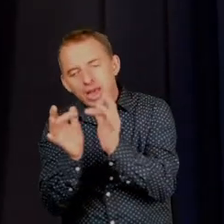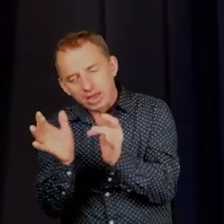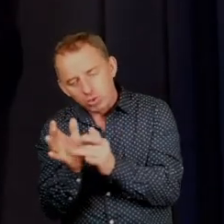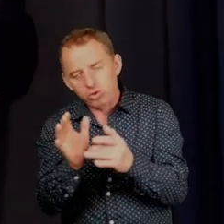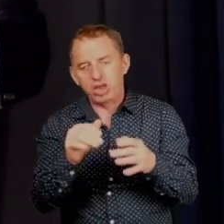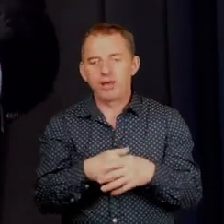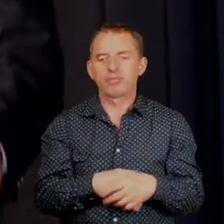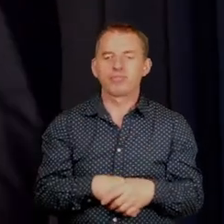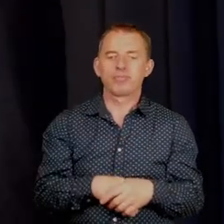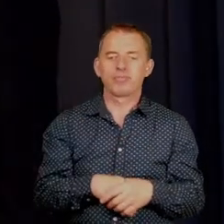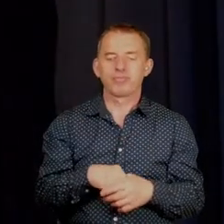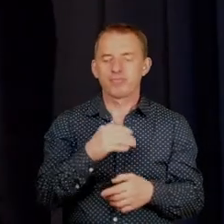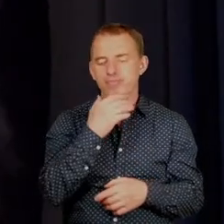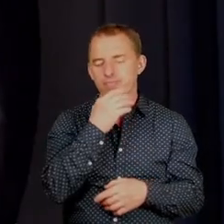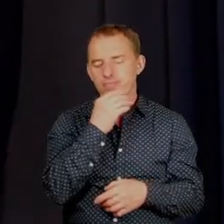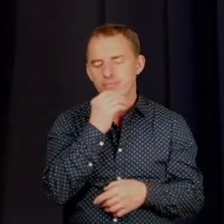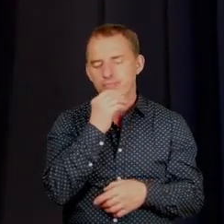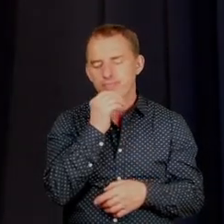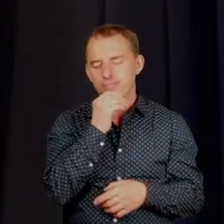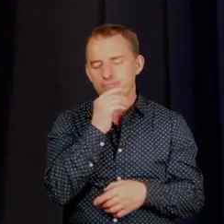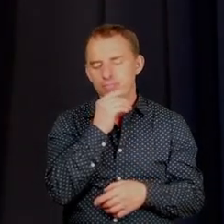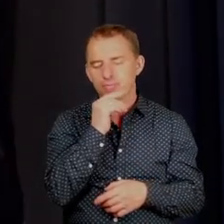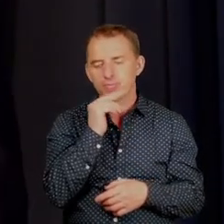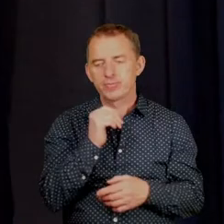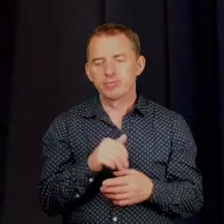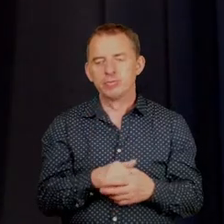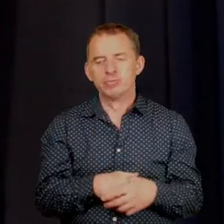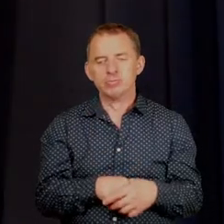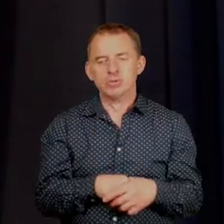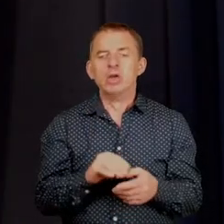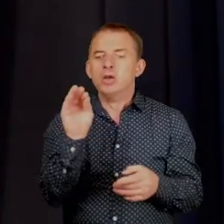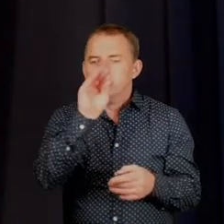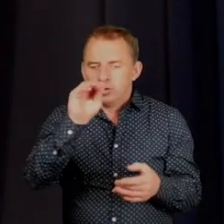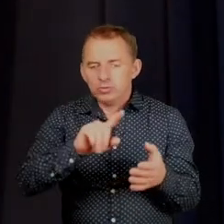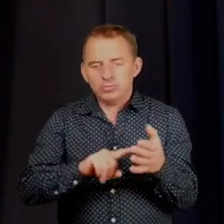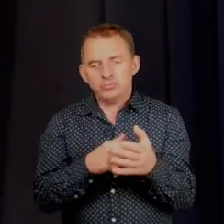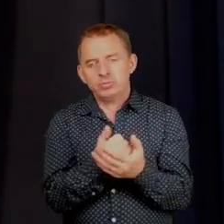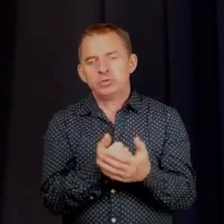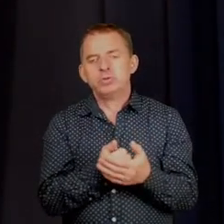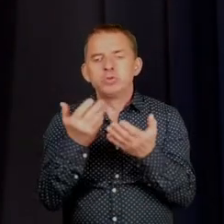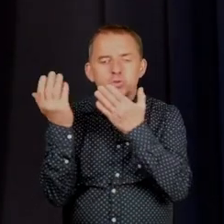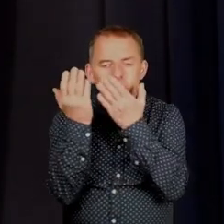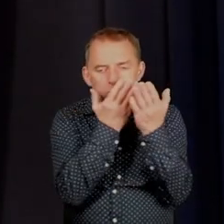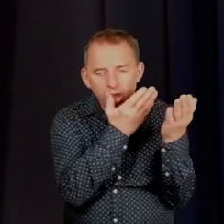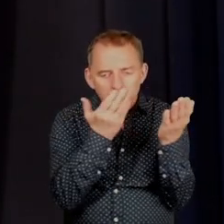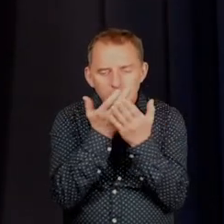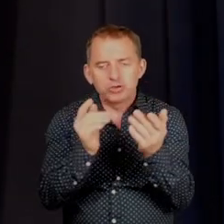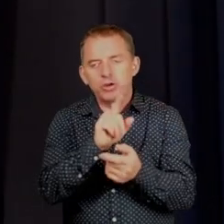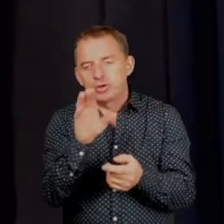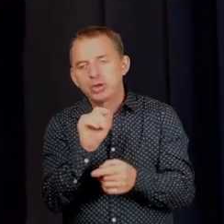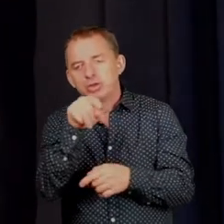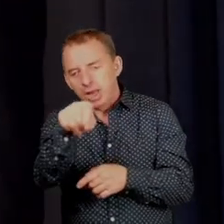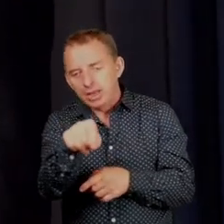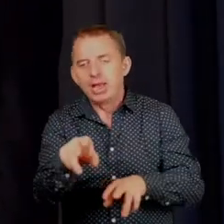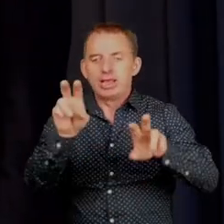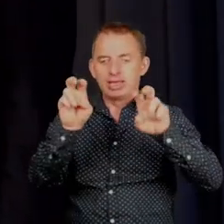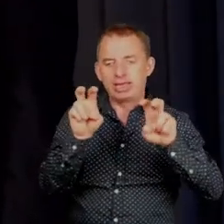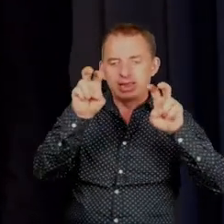that passage in John 14, verse 2? Jeszcze raz, czy czytaliście ten